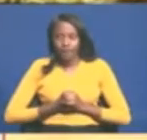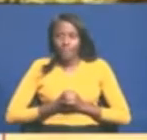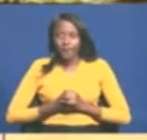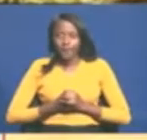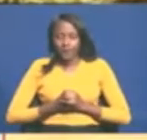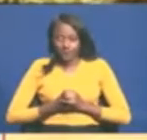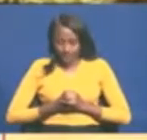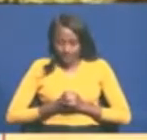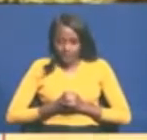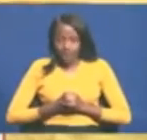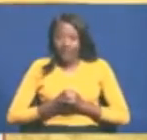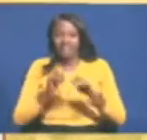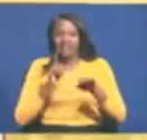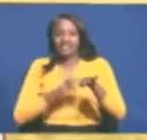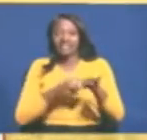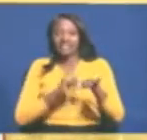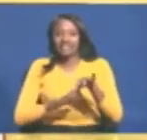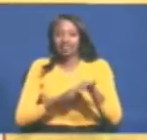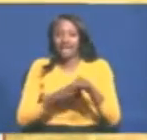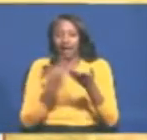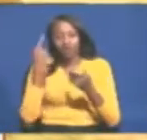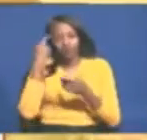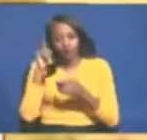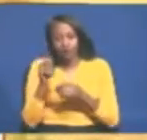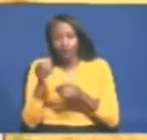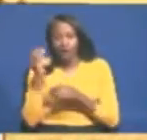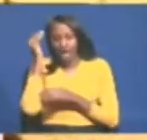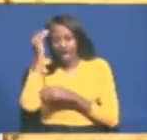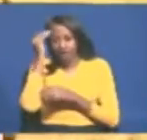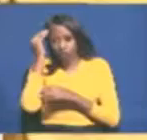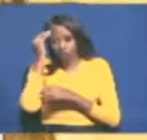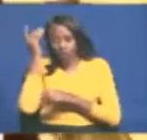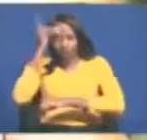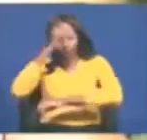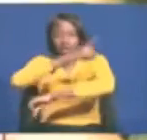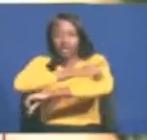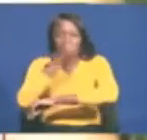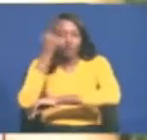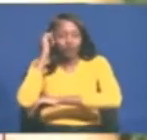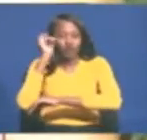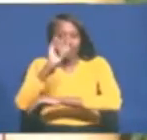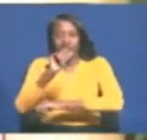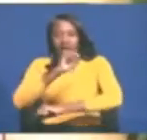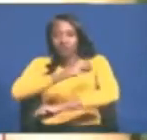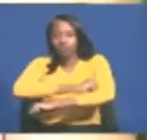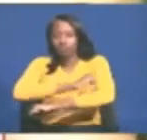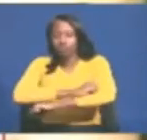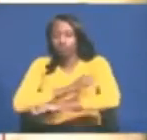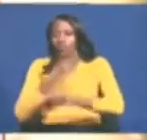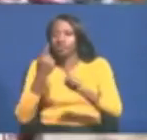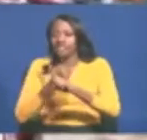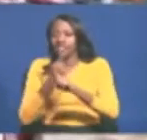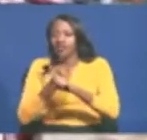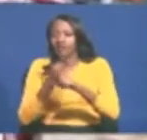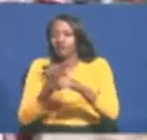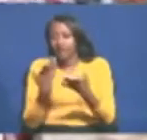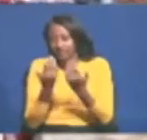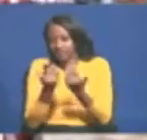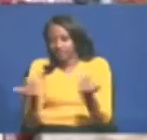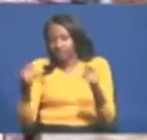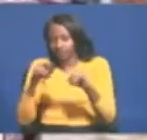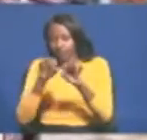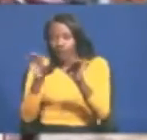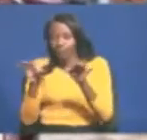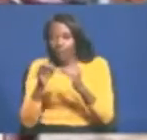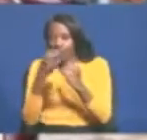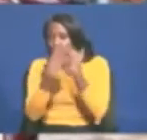Hadi ya Giviga wakati wa siku ya elimu shuleni humo, Gavana Irungu alisema idadi ya wanafunzi kutoka familia zisizojimudu imekuwa